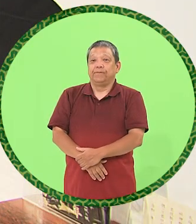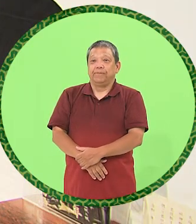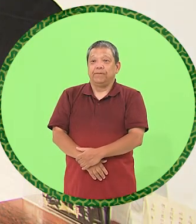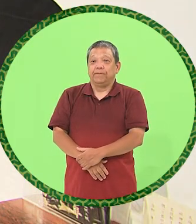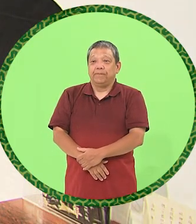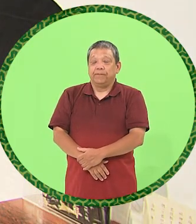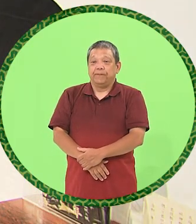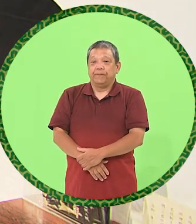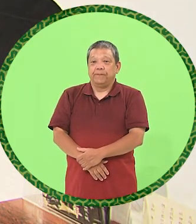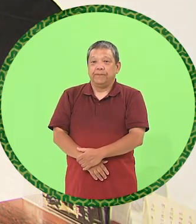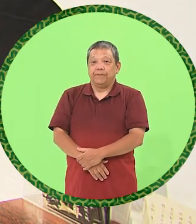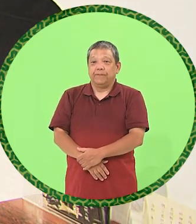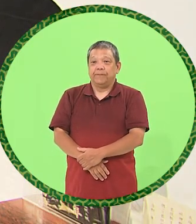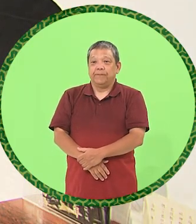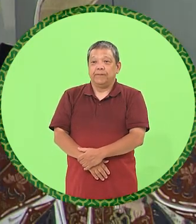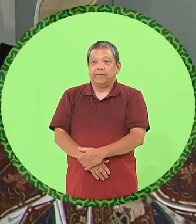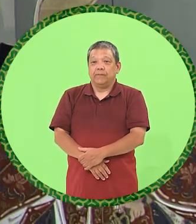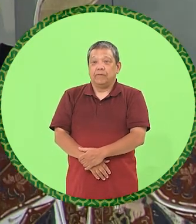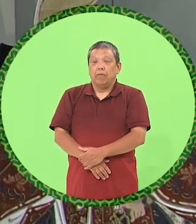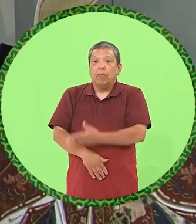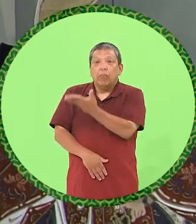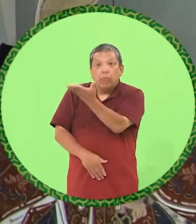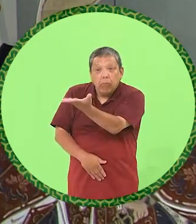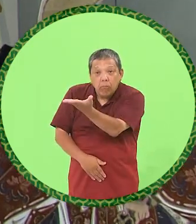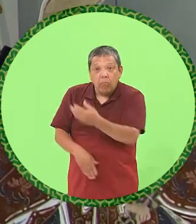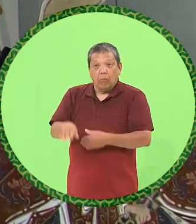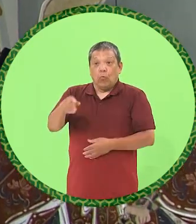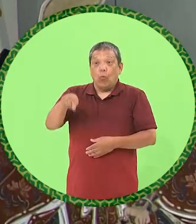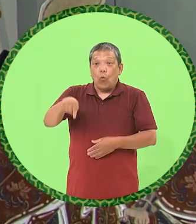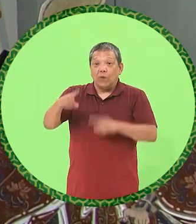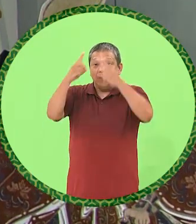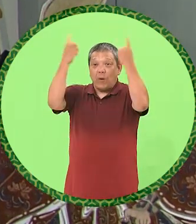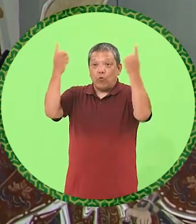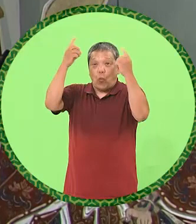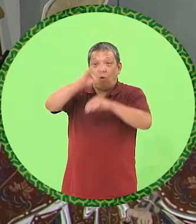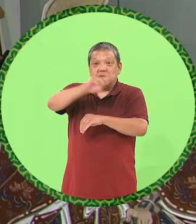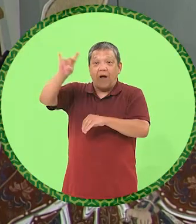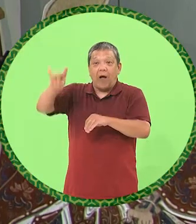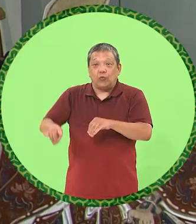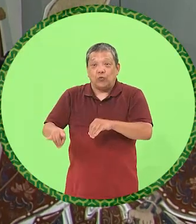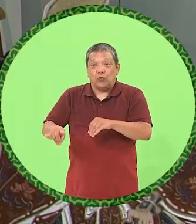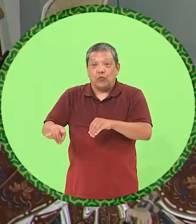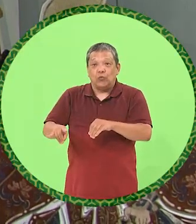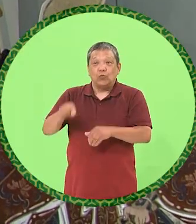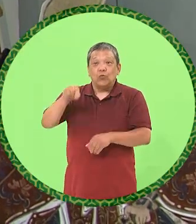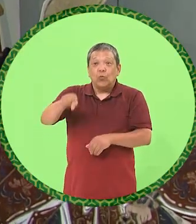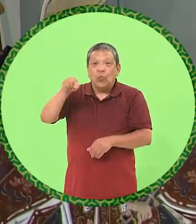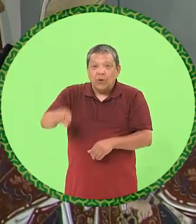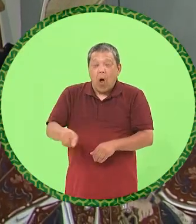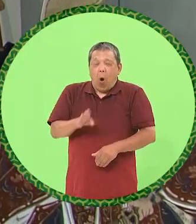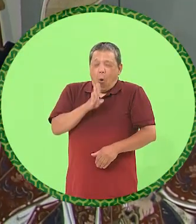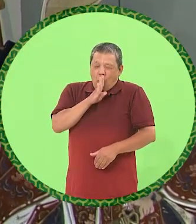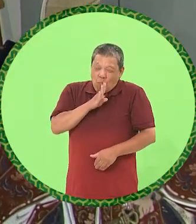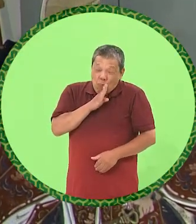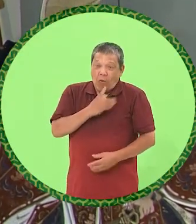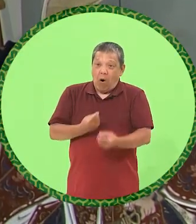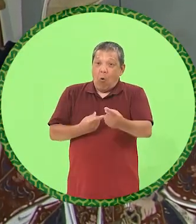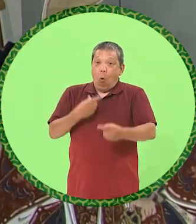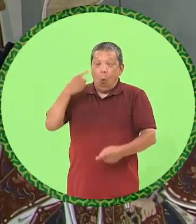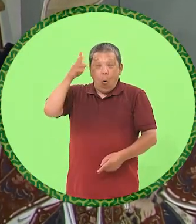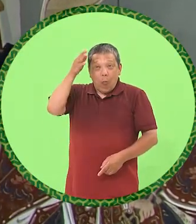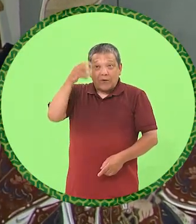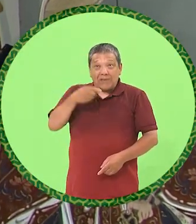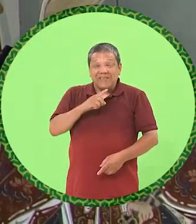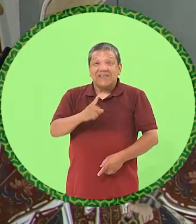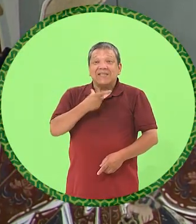。 すごいわ。安芸元さんはこのイベントを企画されたということで、はい、特にこう思い入れがあるんじ